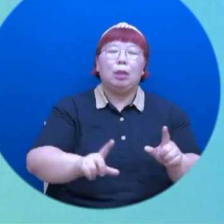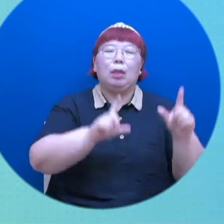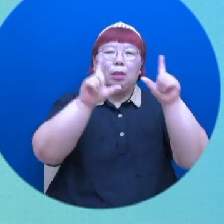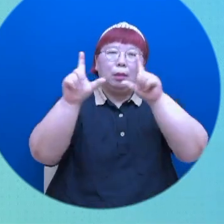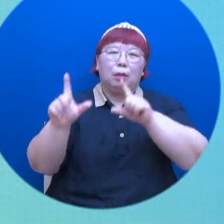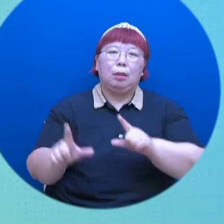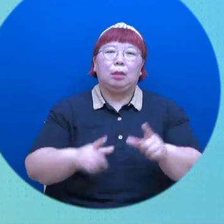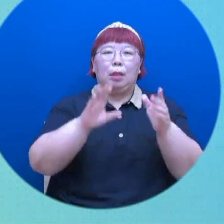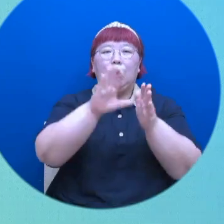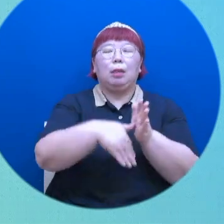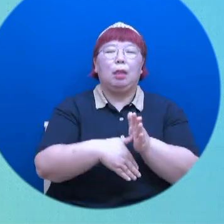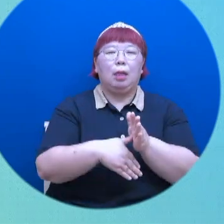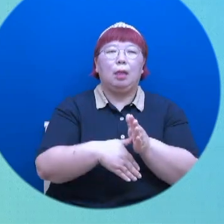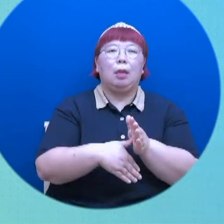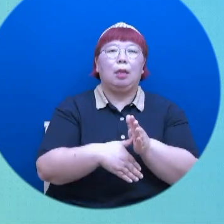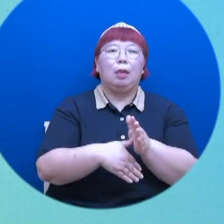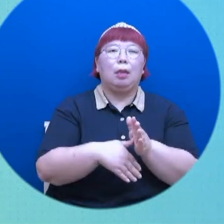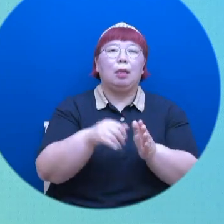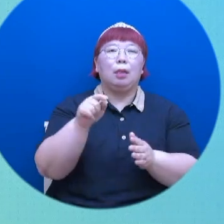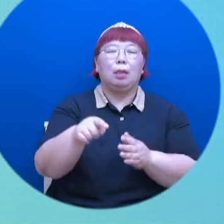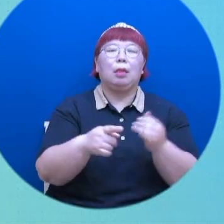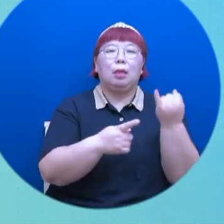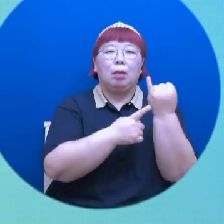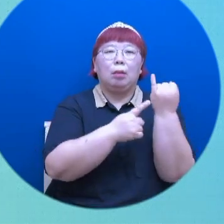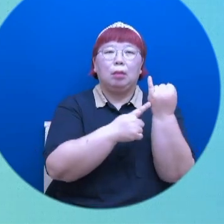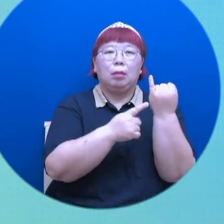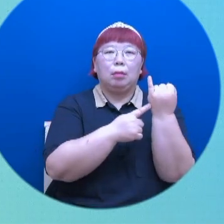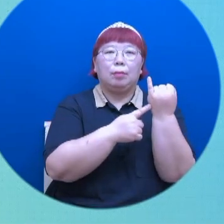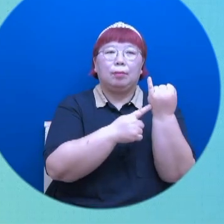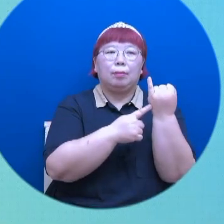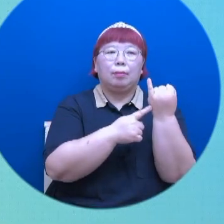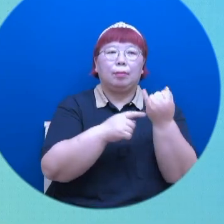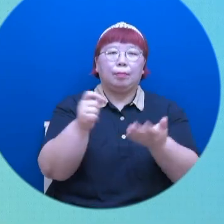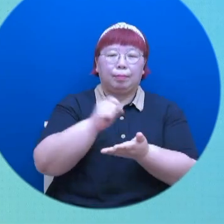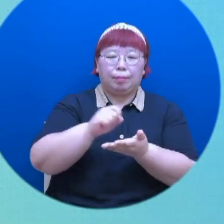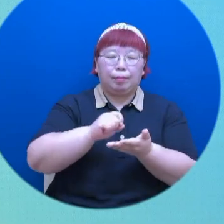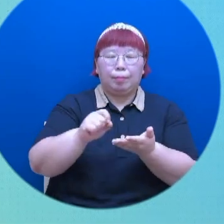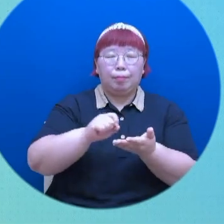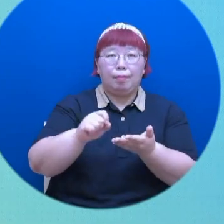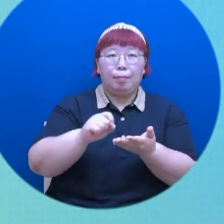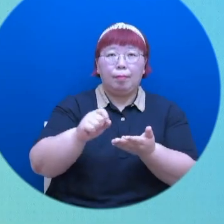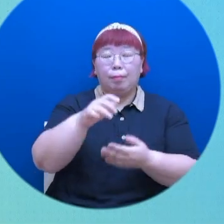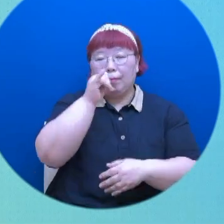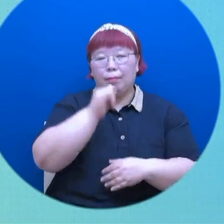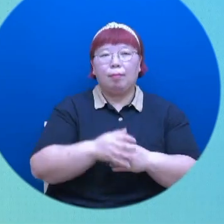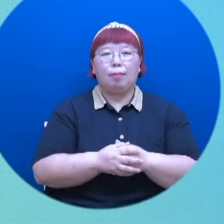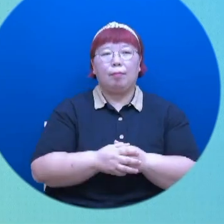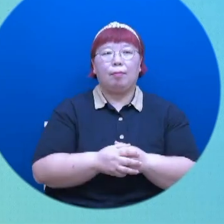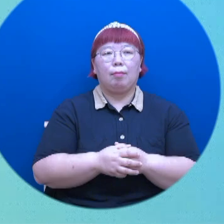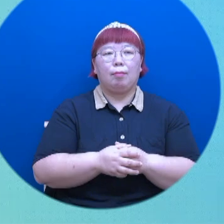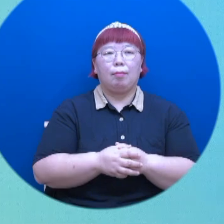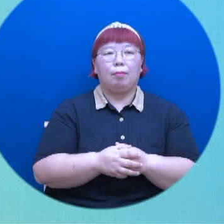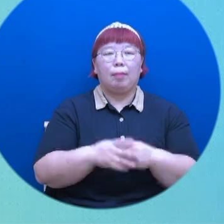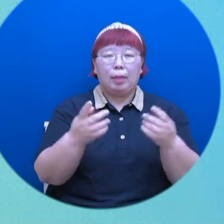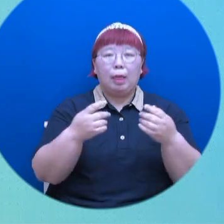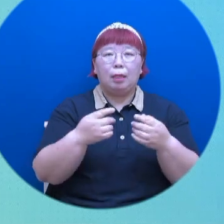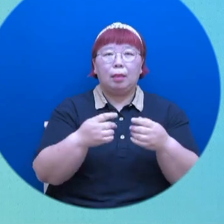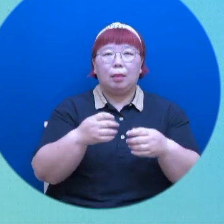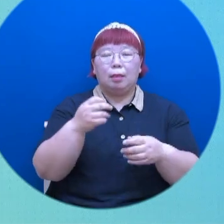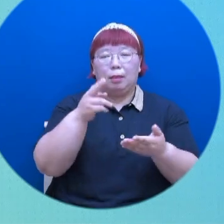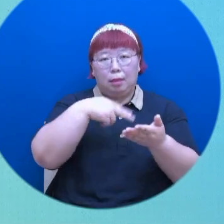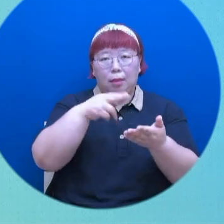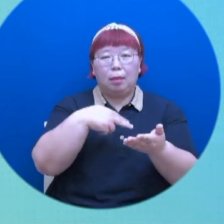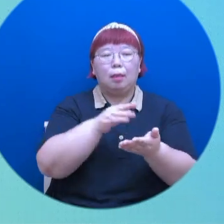그때 이 작가님이 이런 일기를 남겼어요. 제가 일기장의 한 부분을 읽어드릴게요.